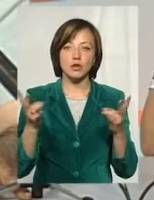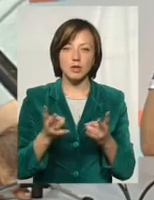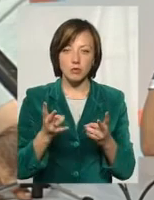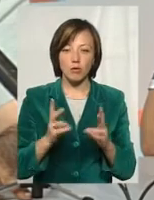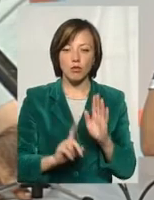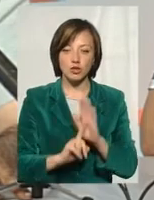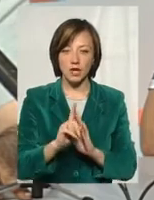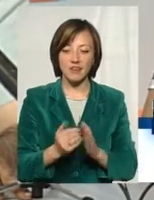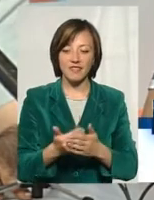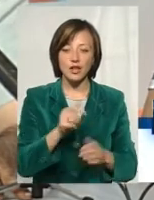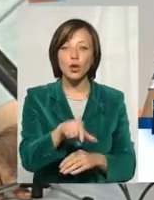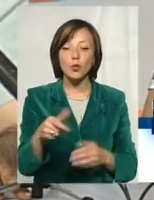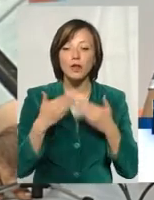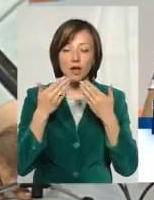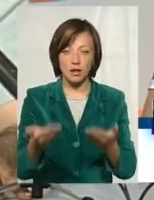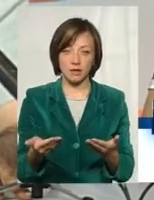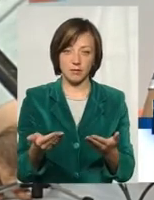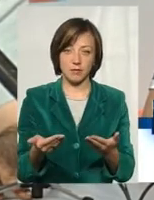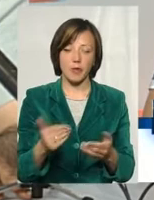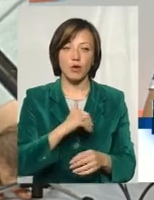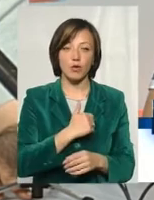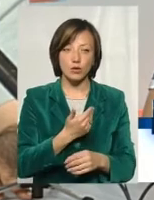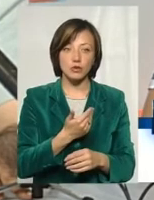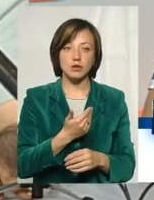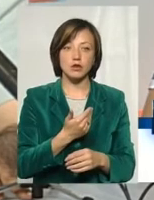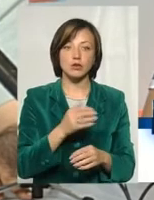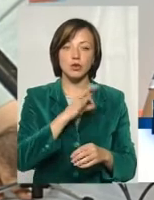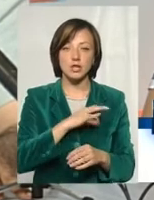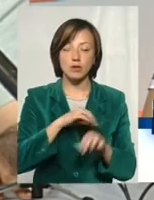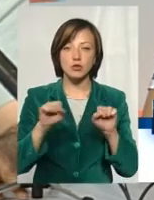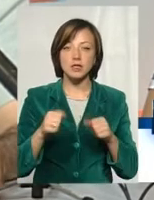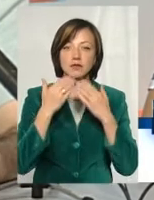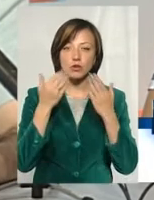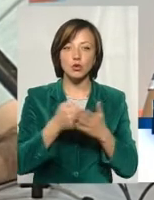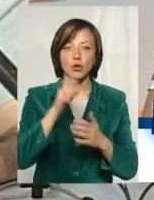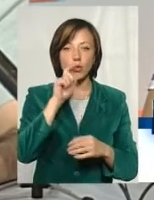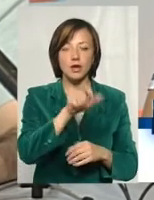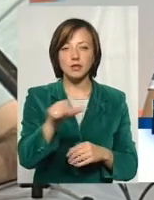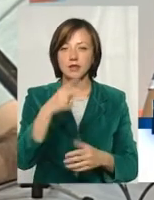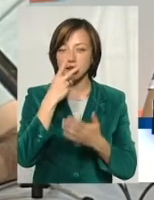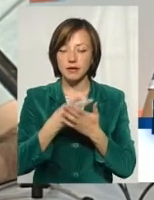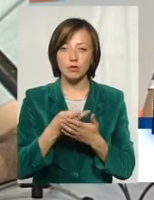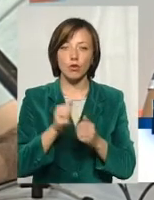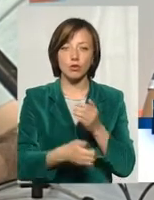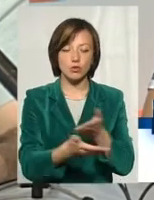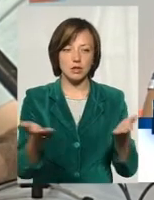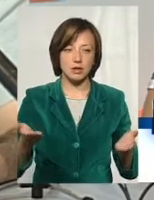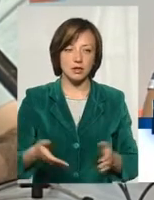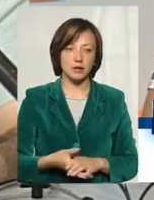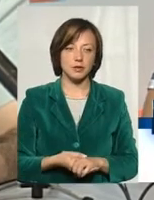знизу, від людей. Тому я хочу скористатися можливістю і звернутися до українців, які нас сьогодні дивляться, до кожного з